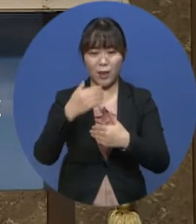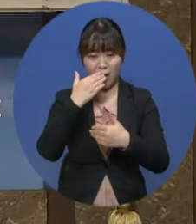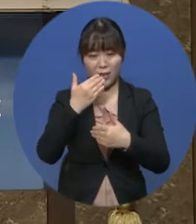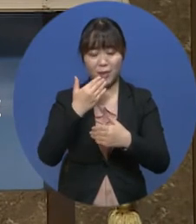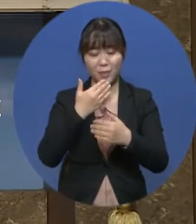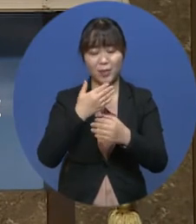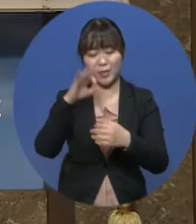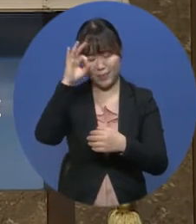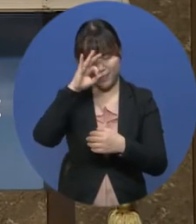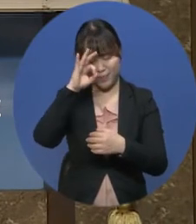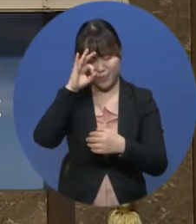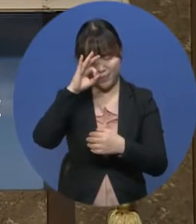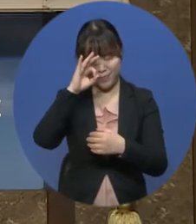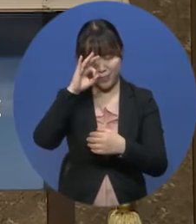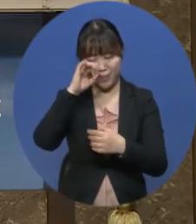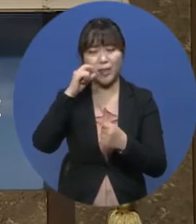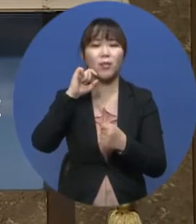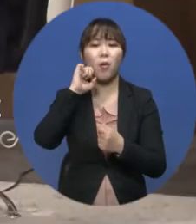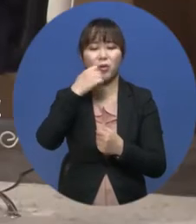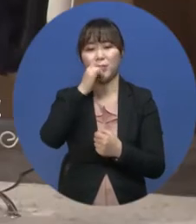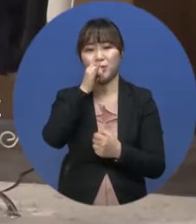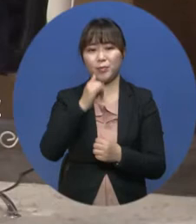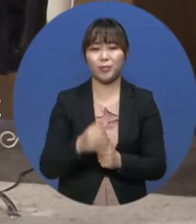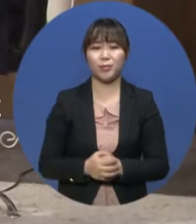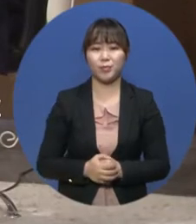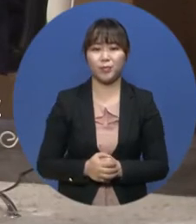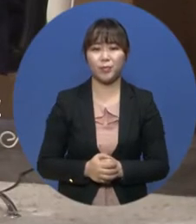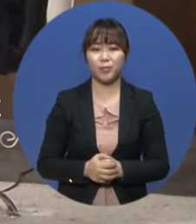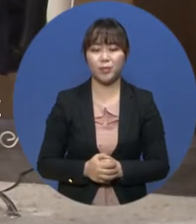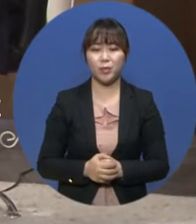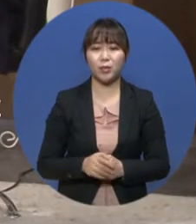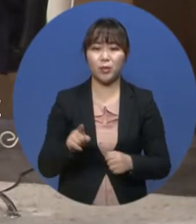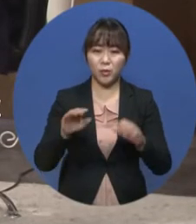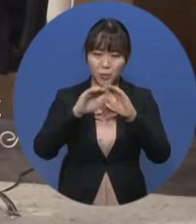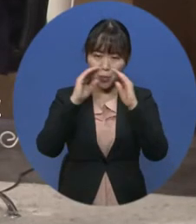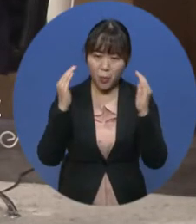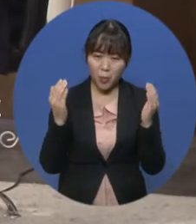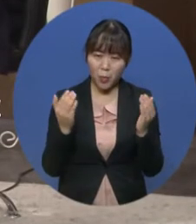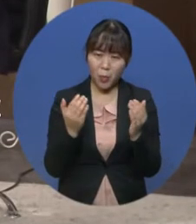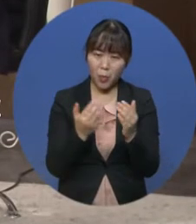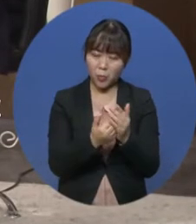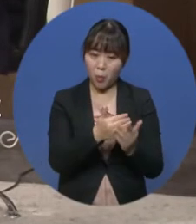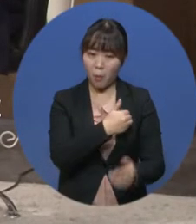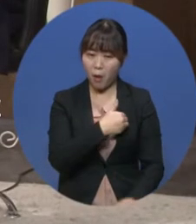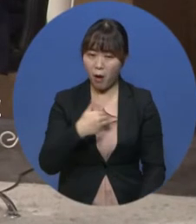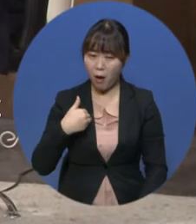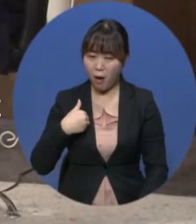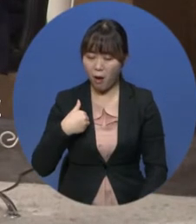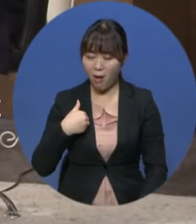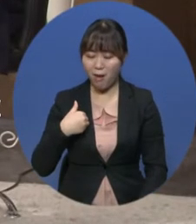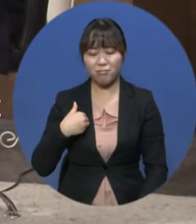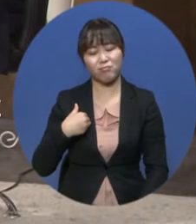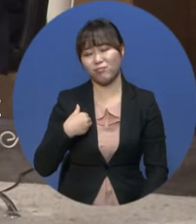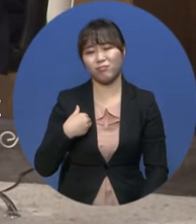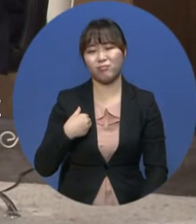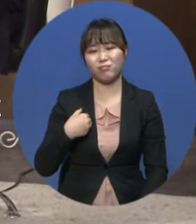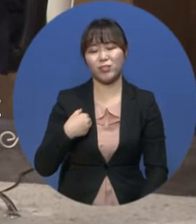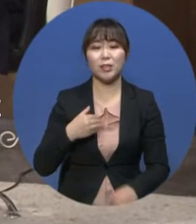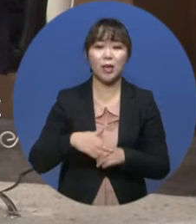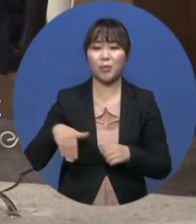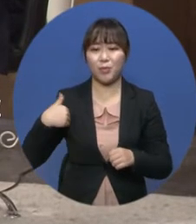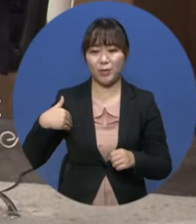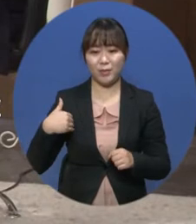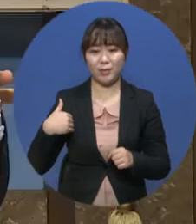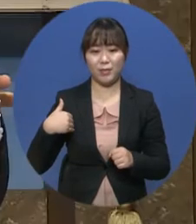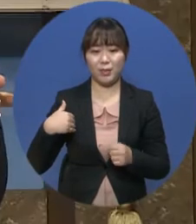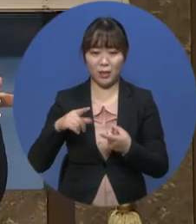가능하면 이제 찾아야 되는 그런 어려움이 있고 그 까지 이제 다 축적이 되는 지 아직은 좀 아 잘 몰라요 우리의